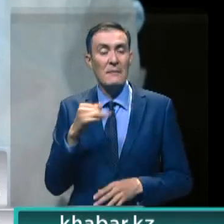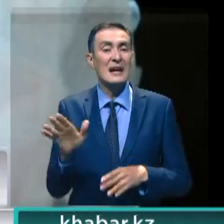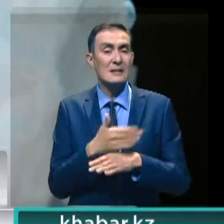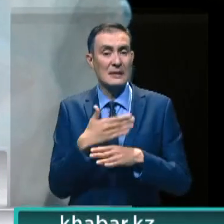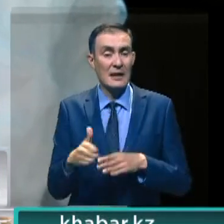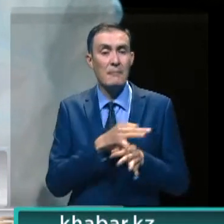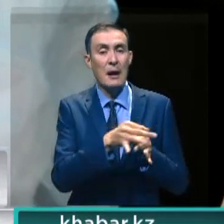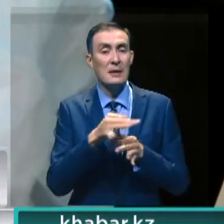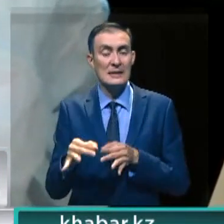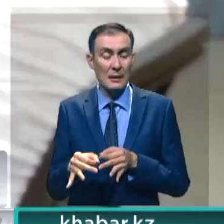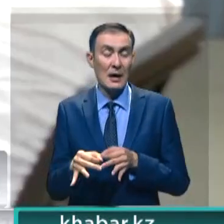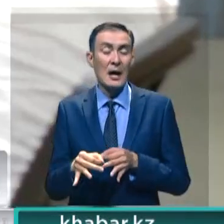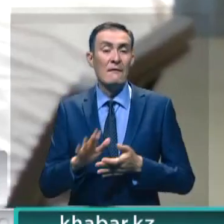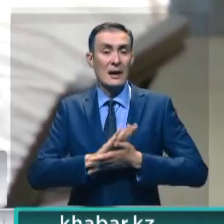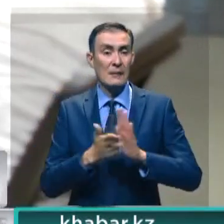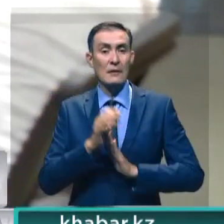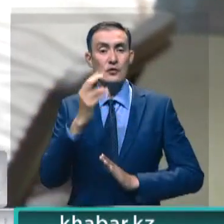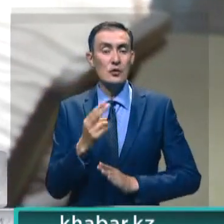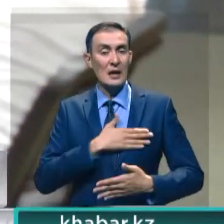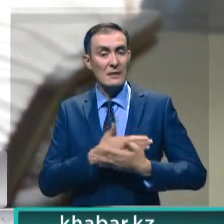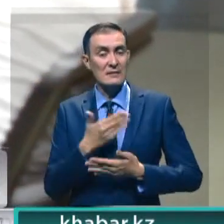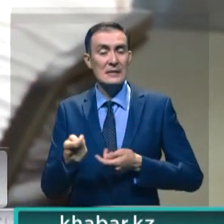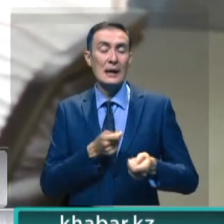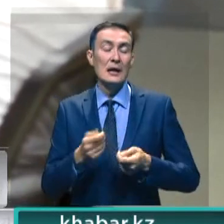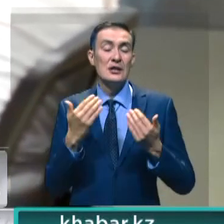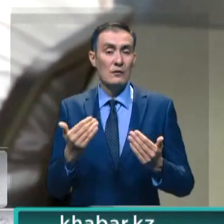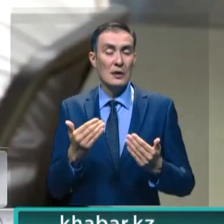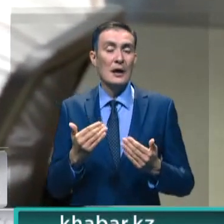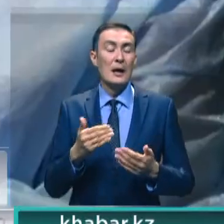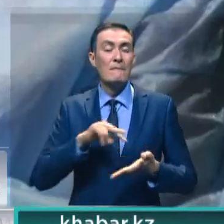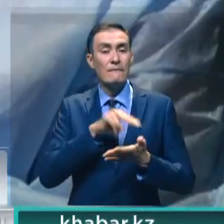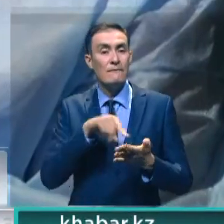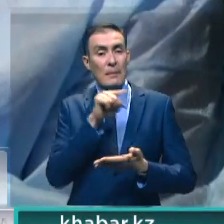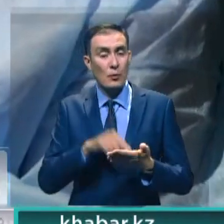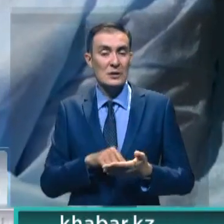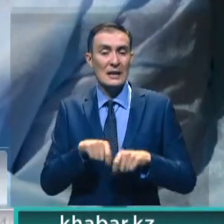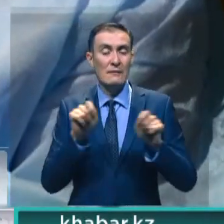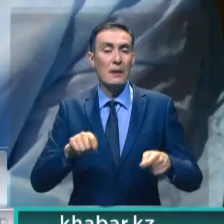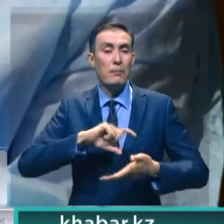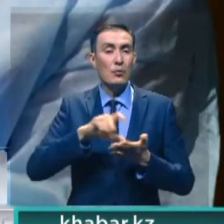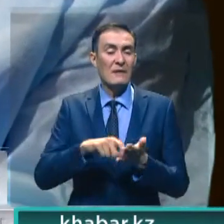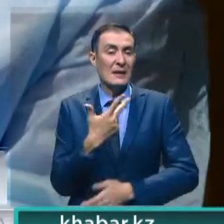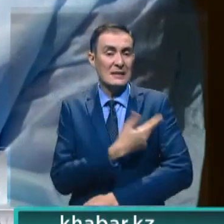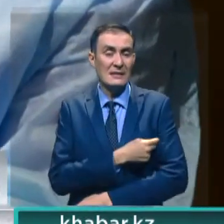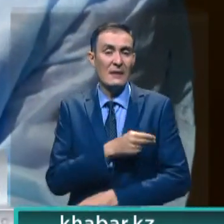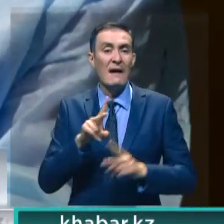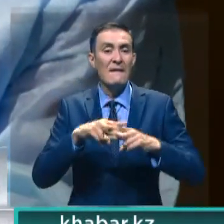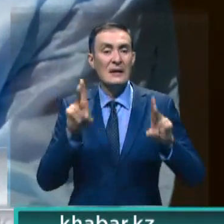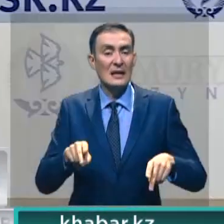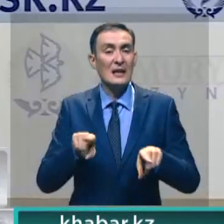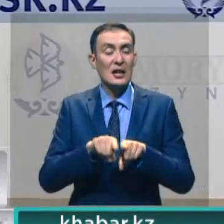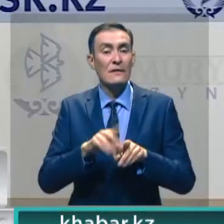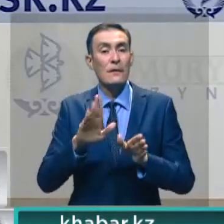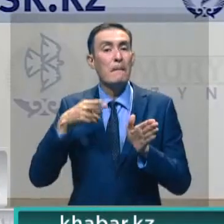распределило их по регионам страны. В рамках социальной ответственности сейчас прорабатывается вопрос открытия пунктов вакцинации на вокзалах и в